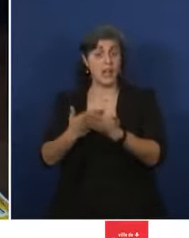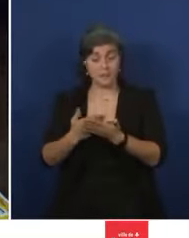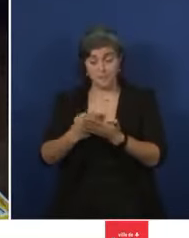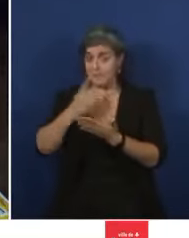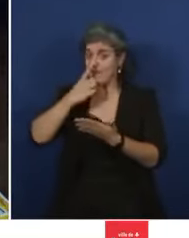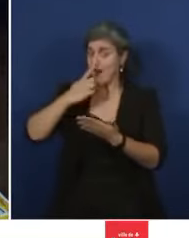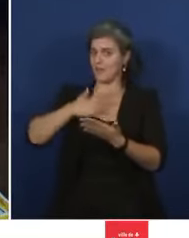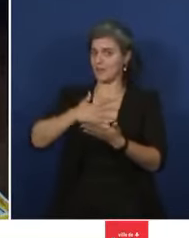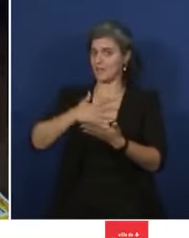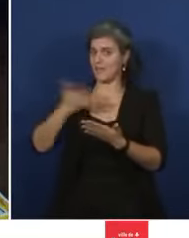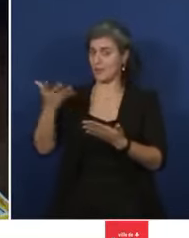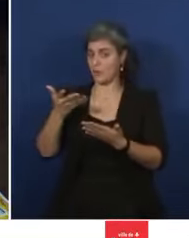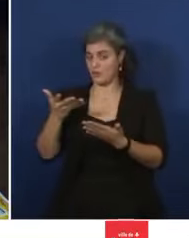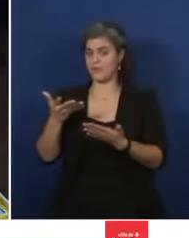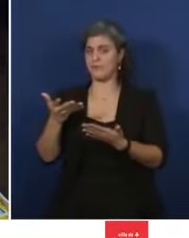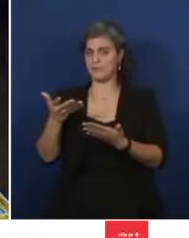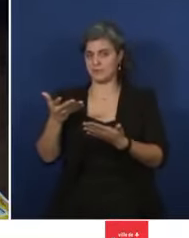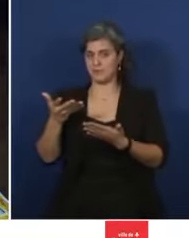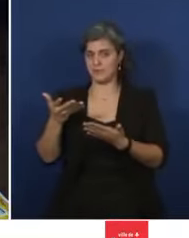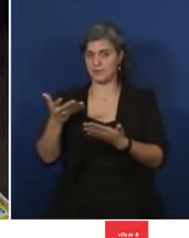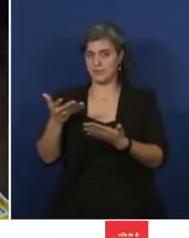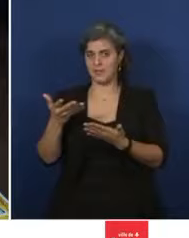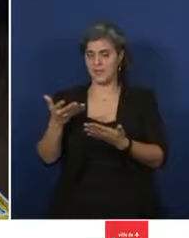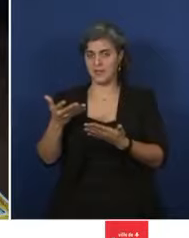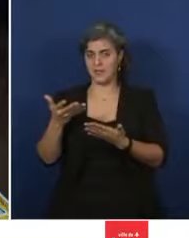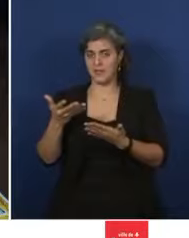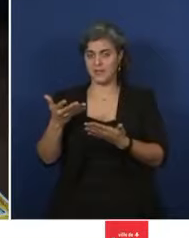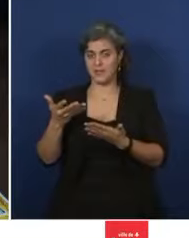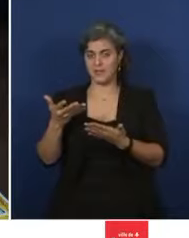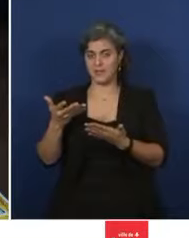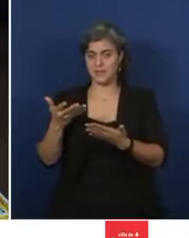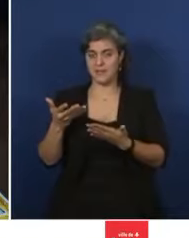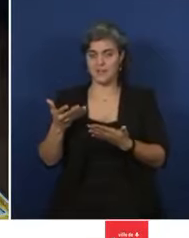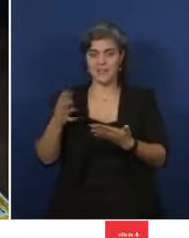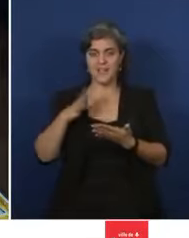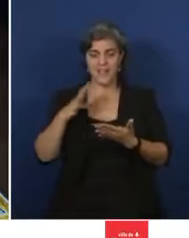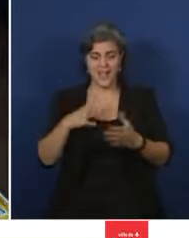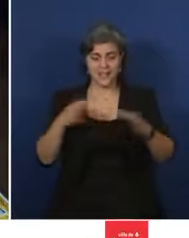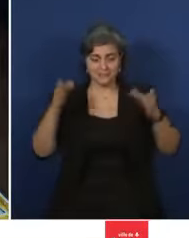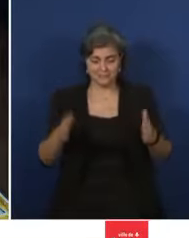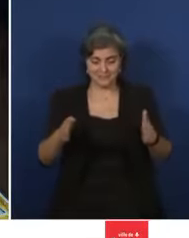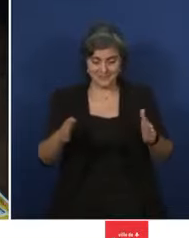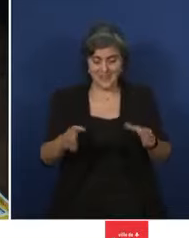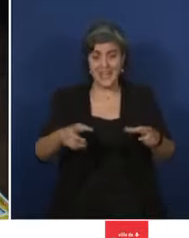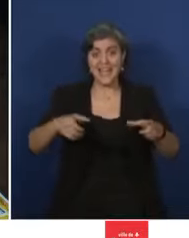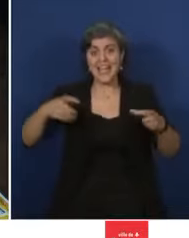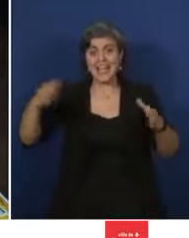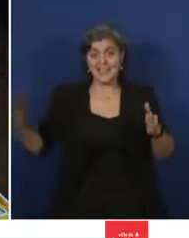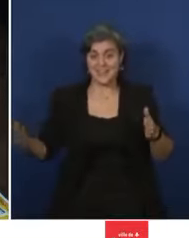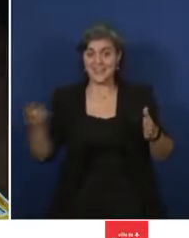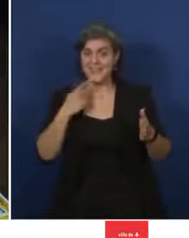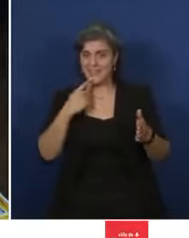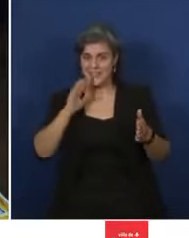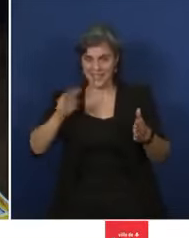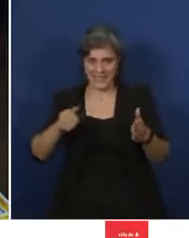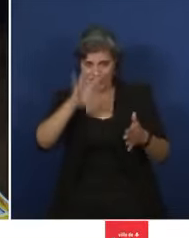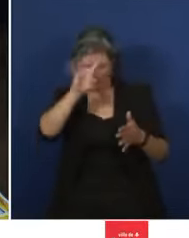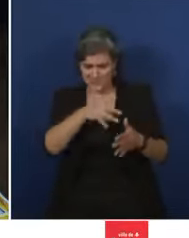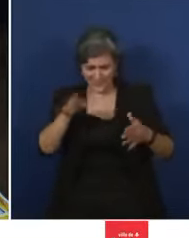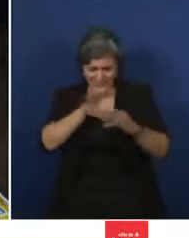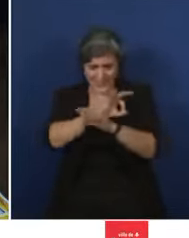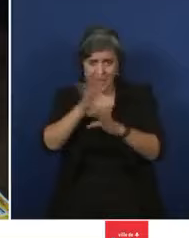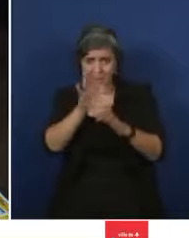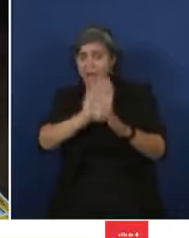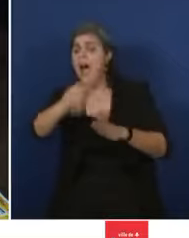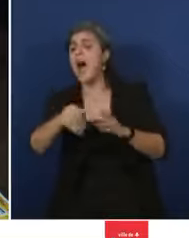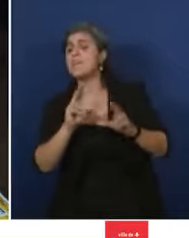de l'extension telle qu'elle est indiquée, qui à ce stade, on parle de présentation ultérieure, sans calendrier, on ne parle